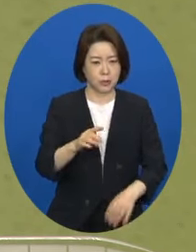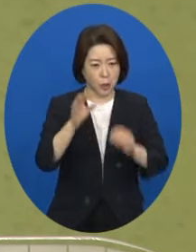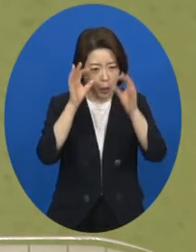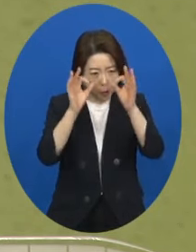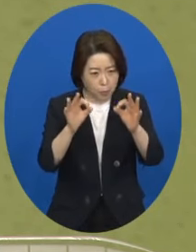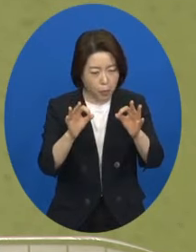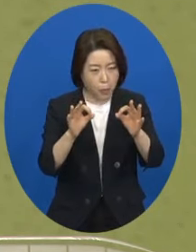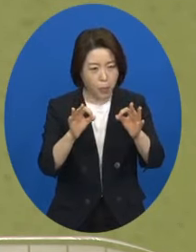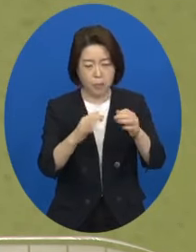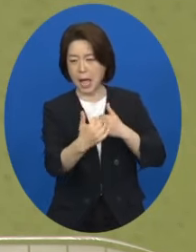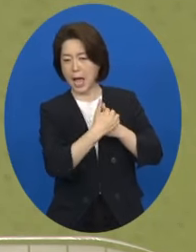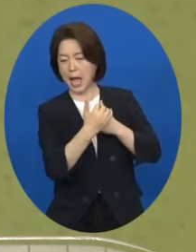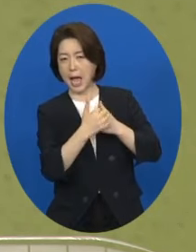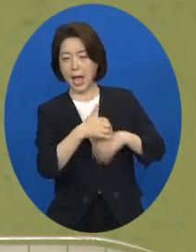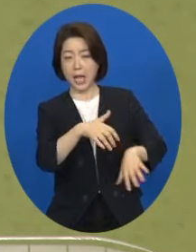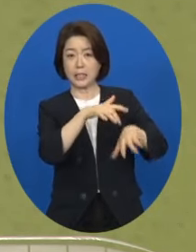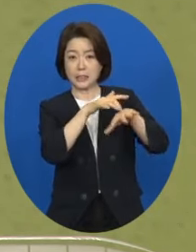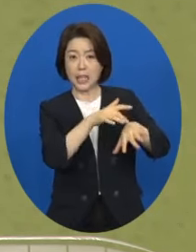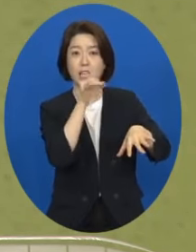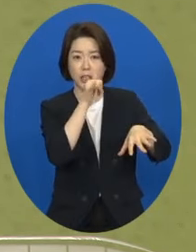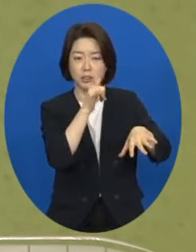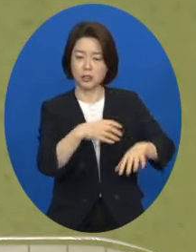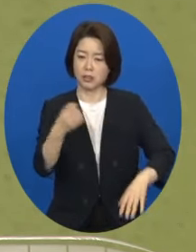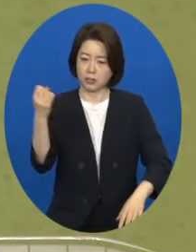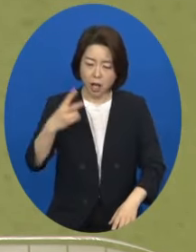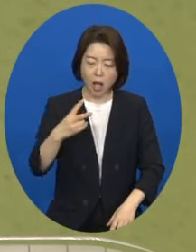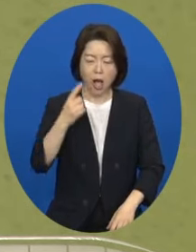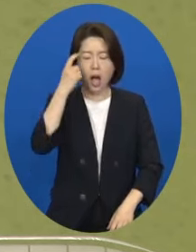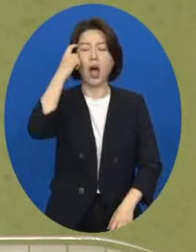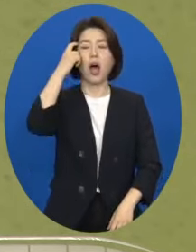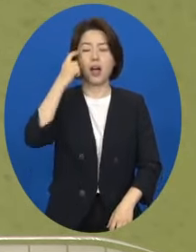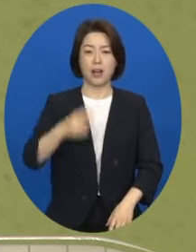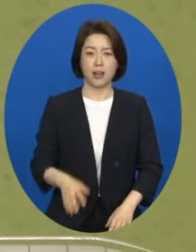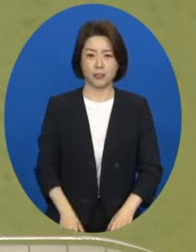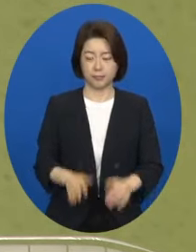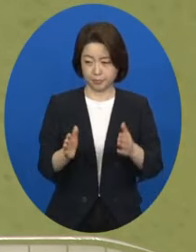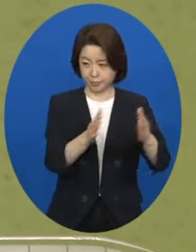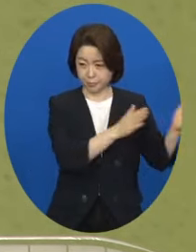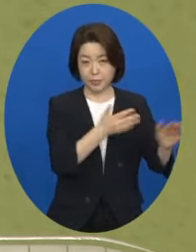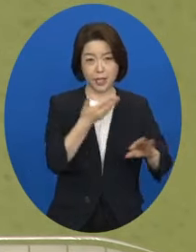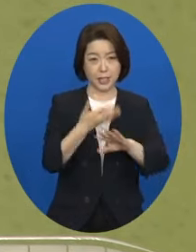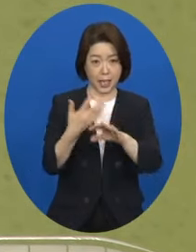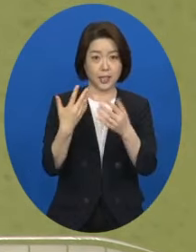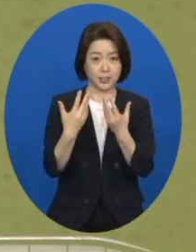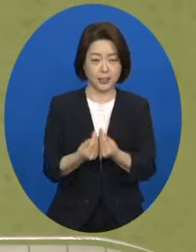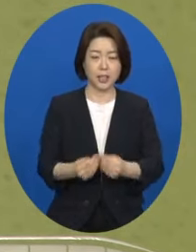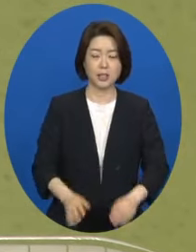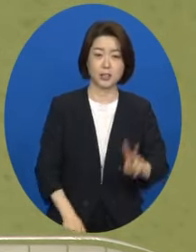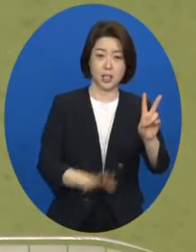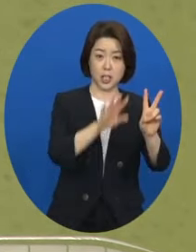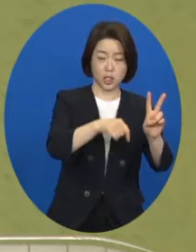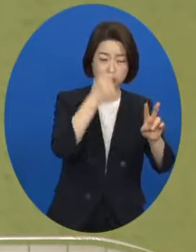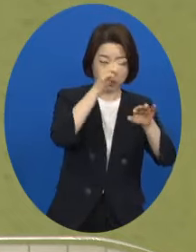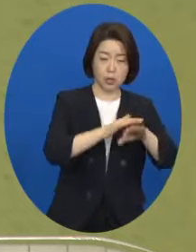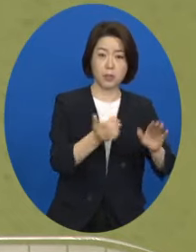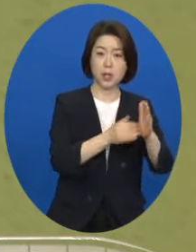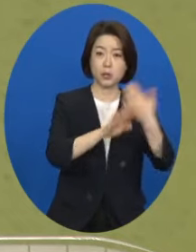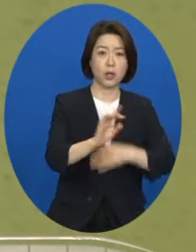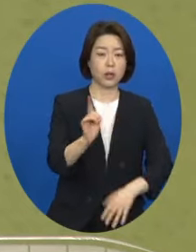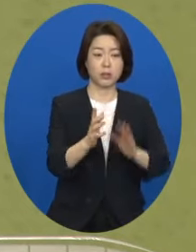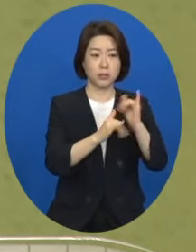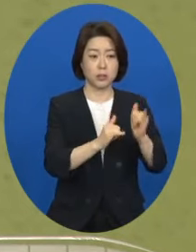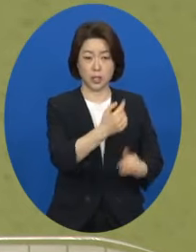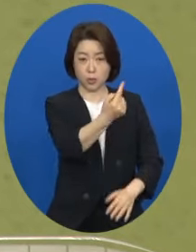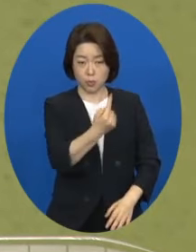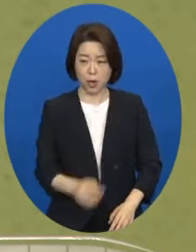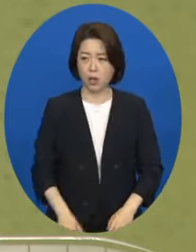달려드는 사탄이 있다는 걸 다시 한번 알게 됐어요. 좀 다른 케이스인데 이제 2부 예배 끝나고 어떤 분이 찾아오셨어요. 목사님 오늘 말씀